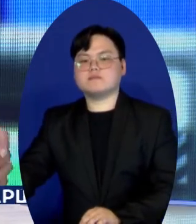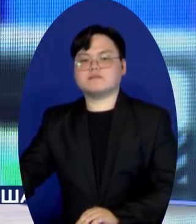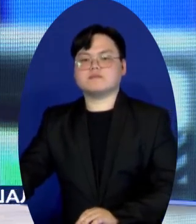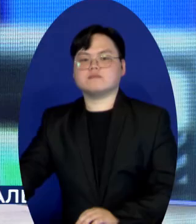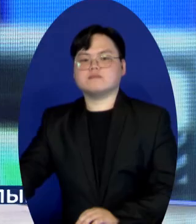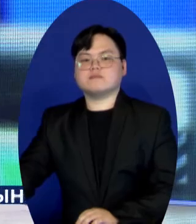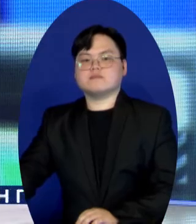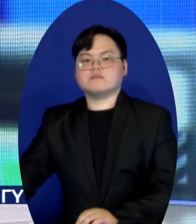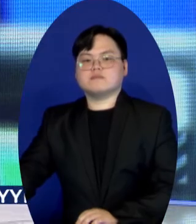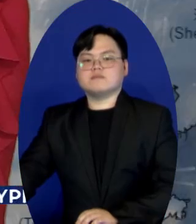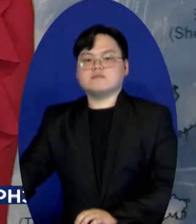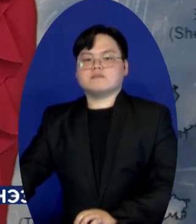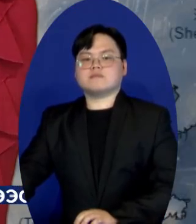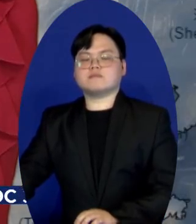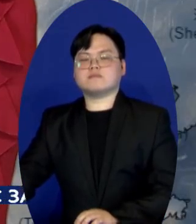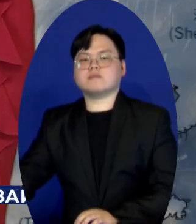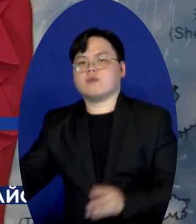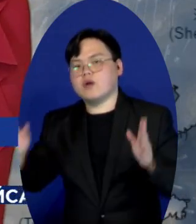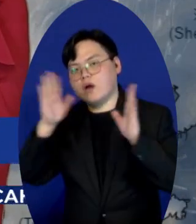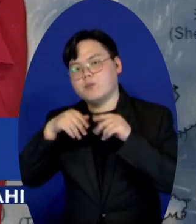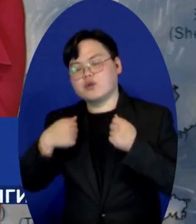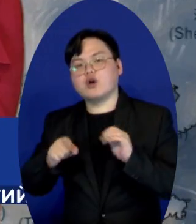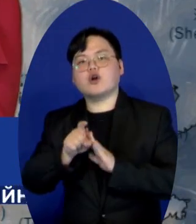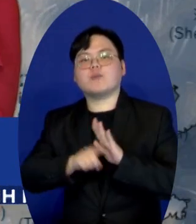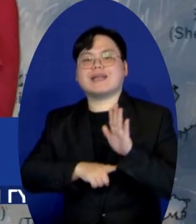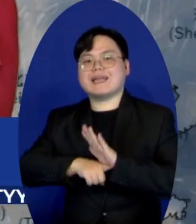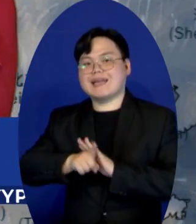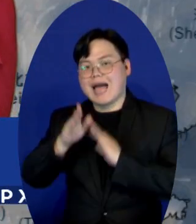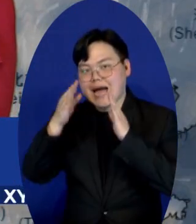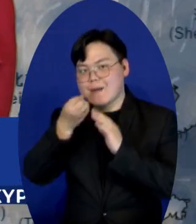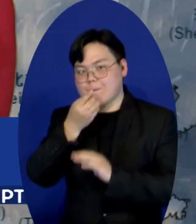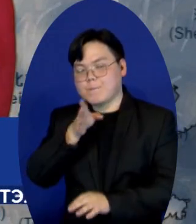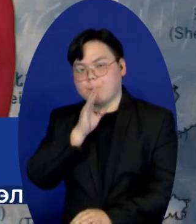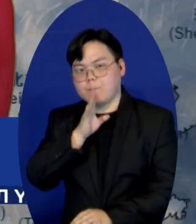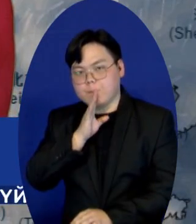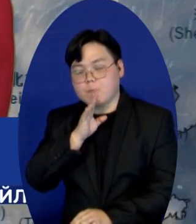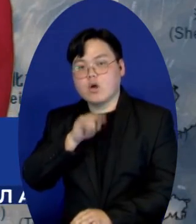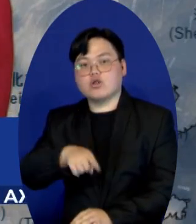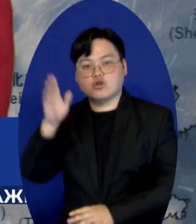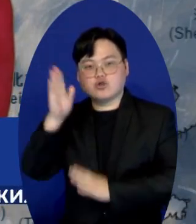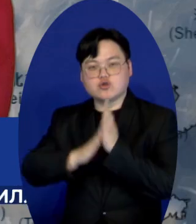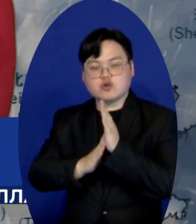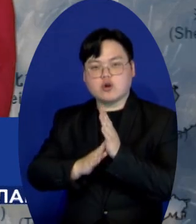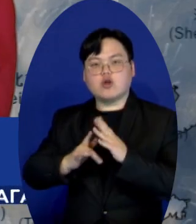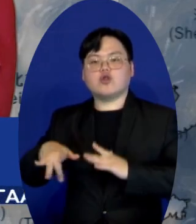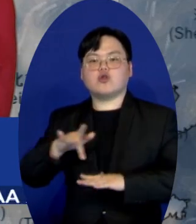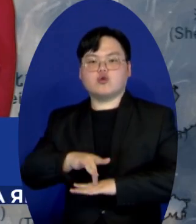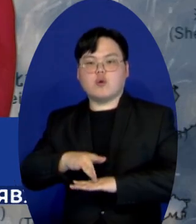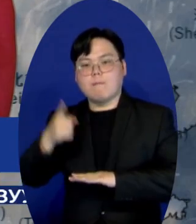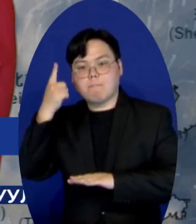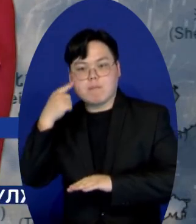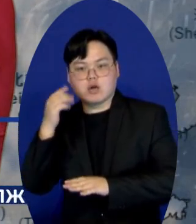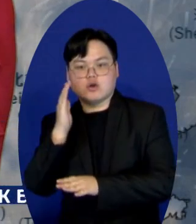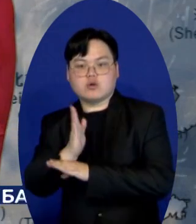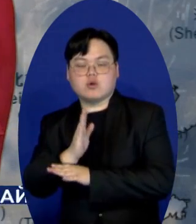танилцуулахад бэлэн болсон байна. Арам нэг үзэгчтэй хөтөлбөрийнхэнд анхааруулах мэдээллийг хүргэе. За өнөө шинэ бол нутгийн төв хэсэг орчмоор маргааш